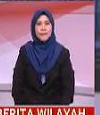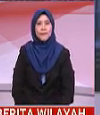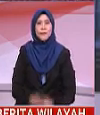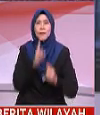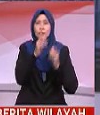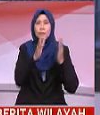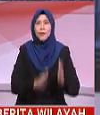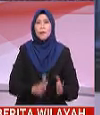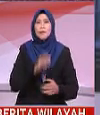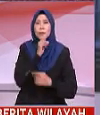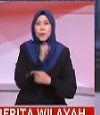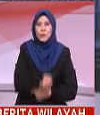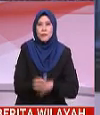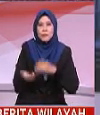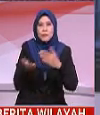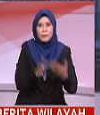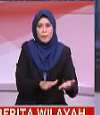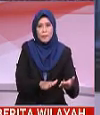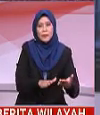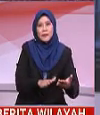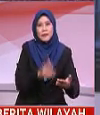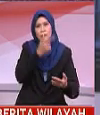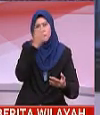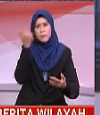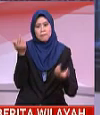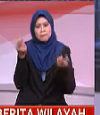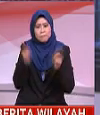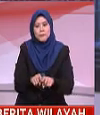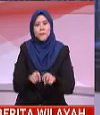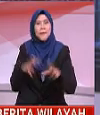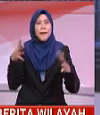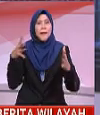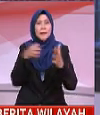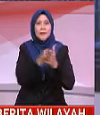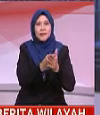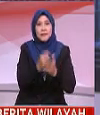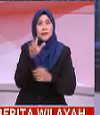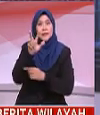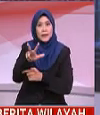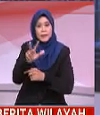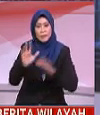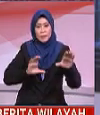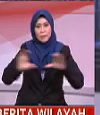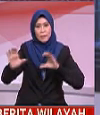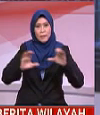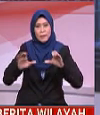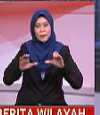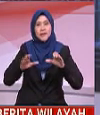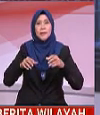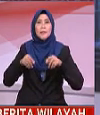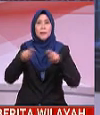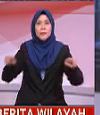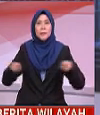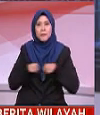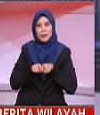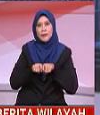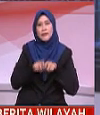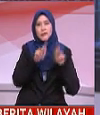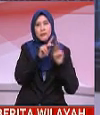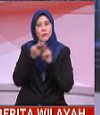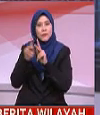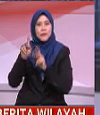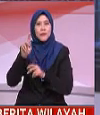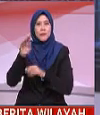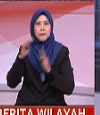Seorang warga emas maut selepas terbabit dalam kembalangan melibatkan tiga kenderaan di laluan pantai Teluk Lipat